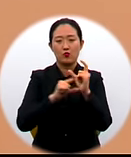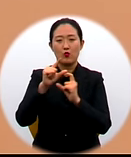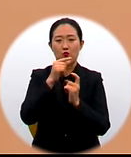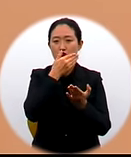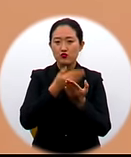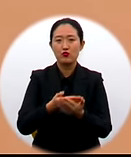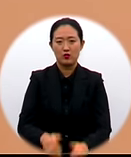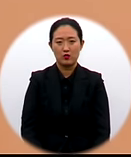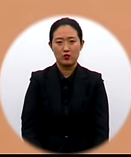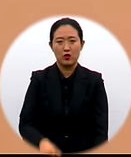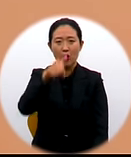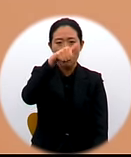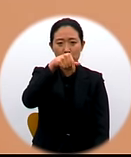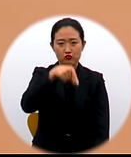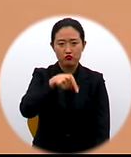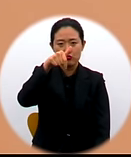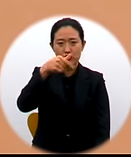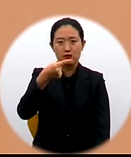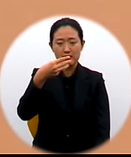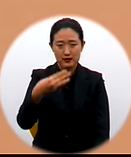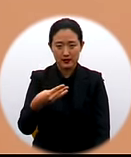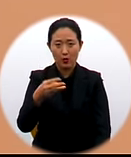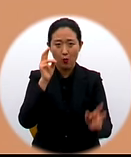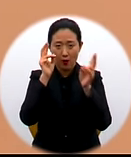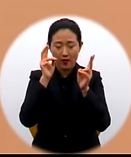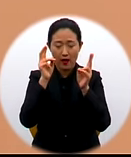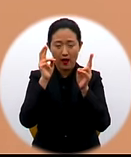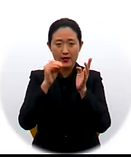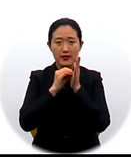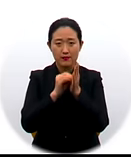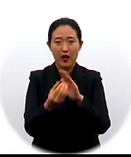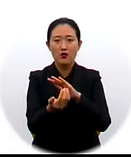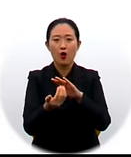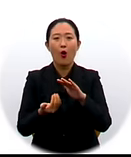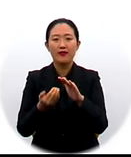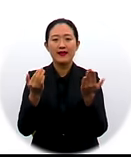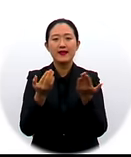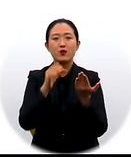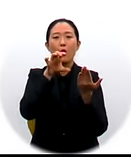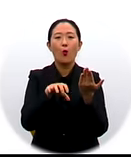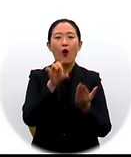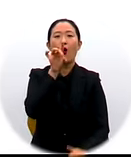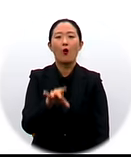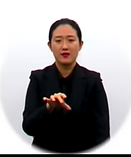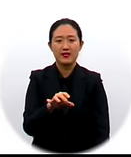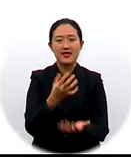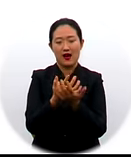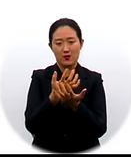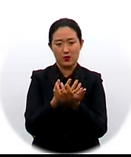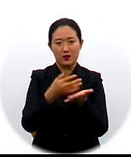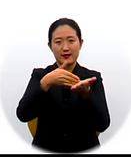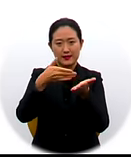입사한 사람들이 그 전에 어디서 일했는지를 추적한 벤다이어그램이에요. 구글 코리아에서 일하는 분들은